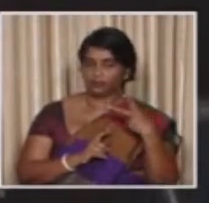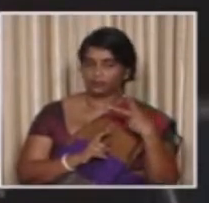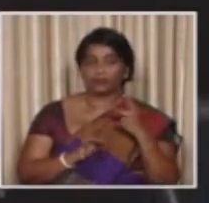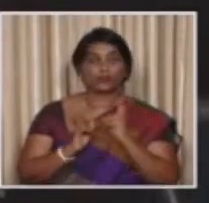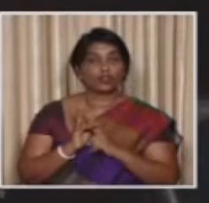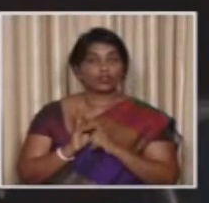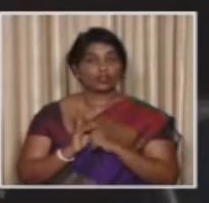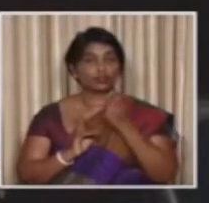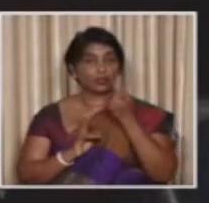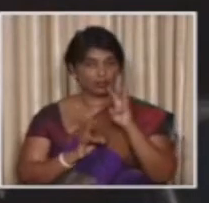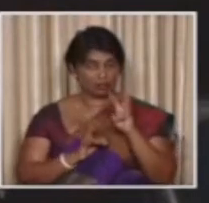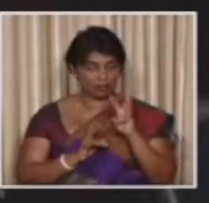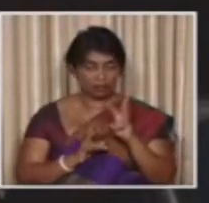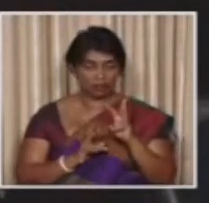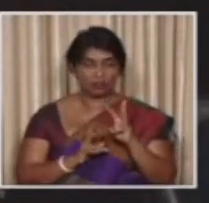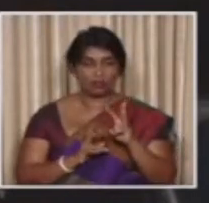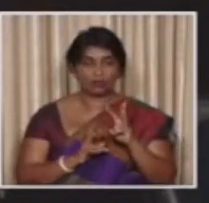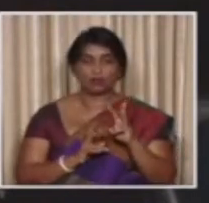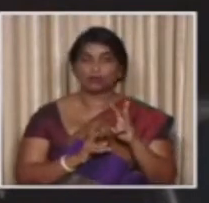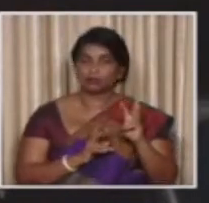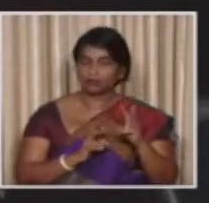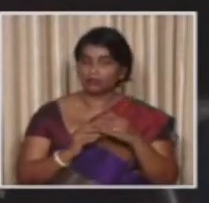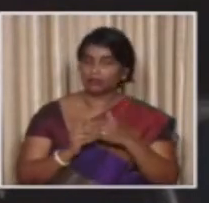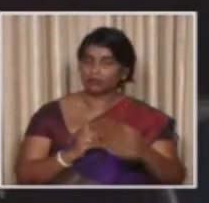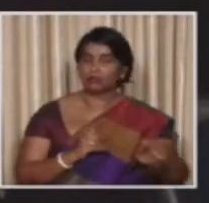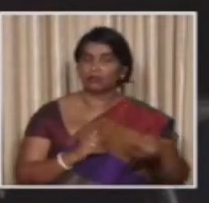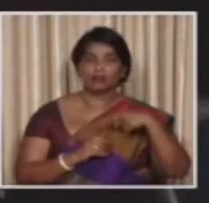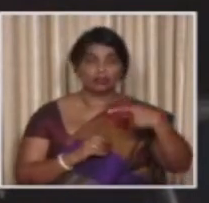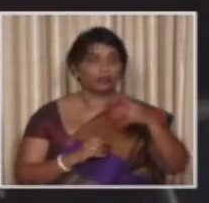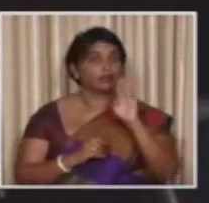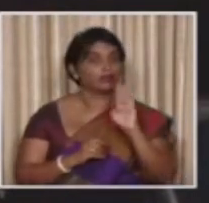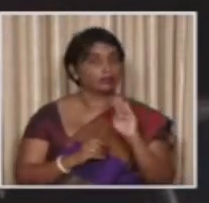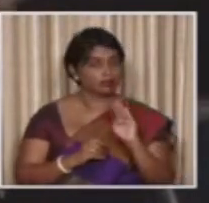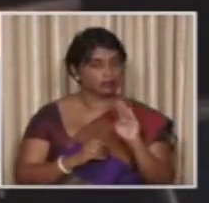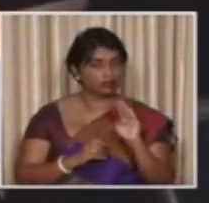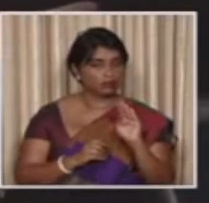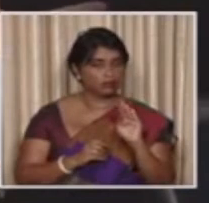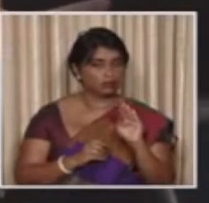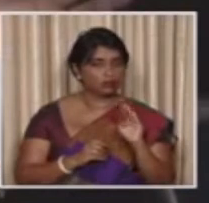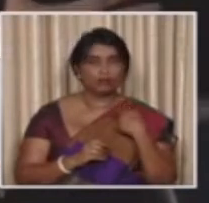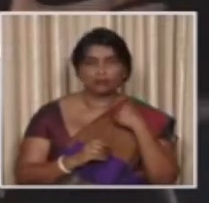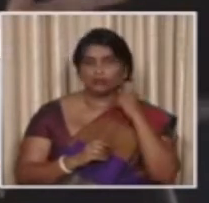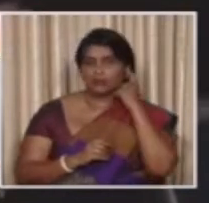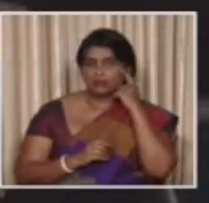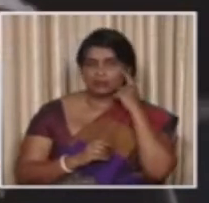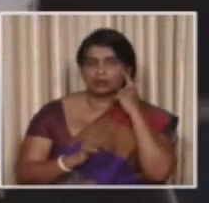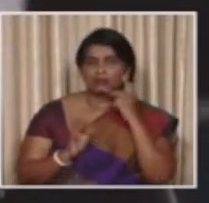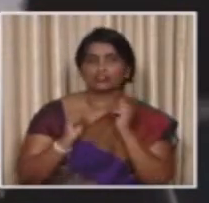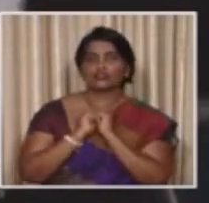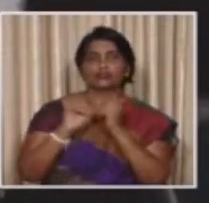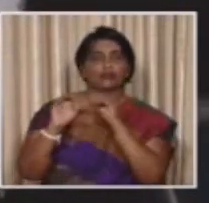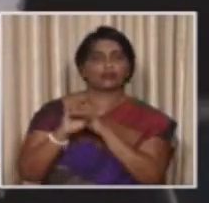ඔක්තෝබර් 13 වෙනිදා ඉඳලා මේ දක්වා දින 40ක් මම දන්න තරමින් එක පුරප්පාඩු වෙලා